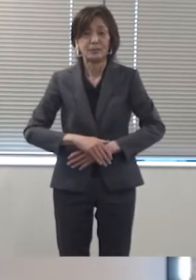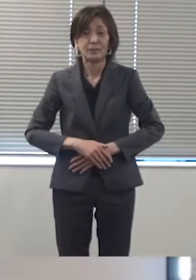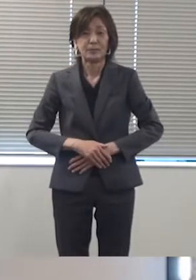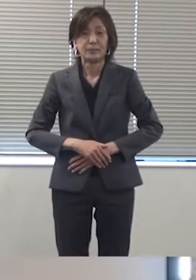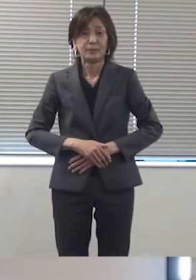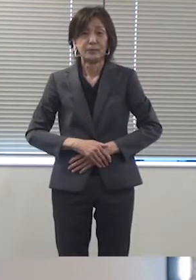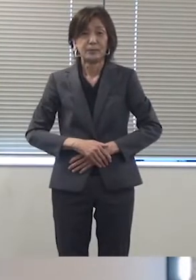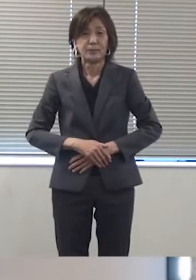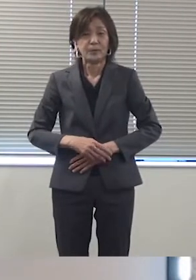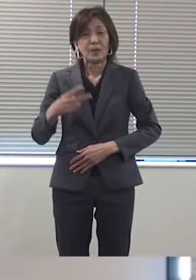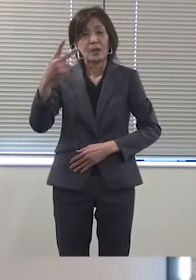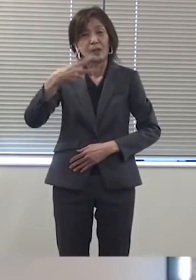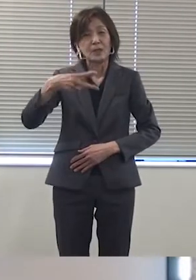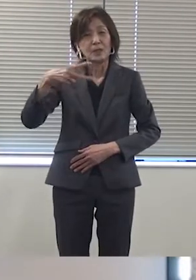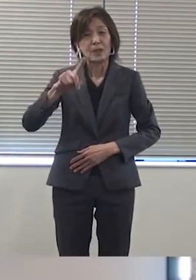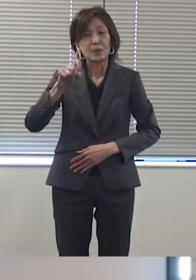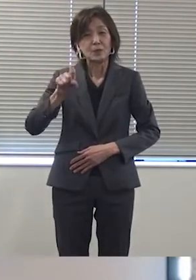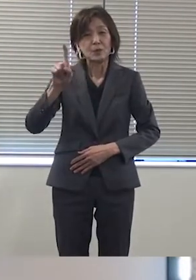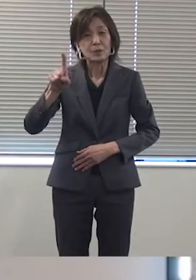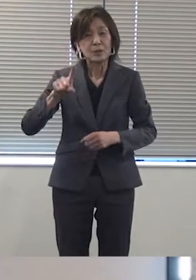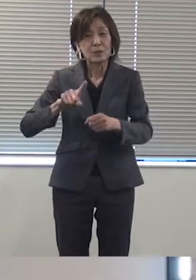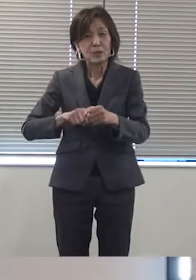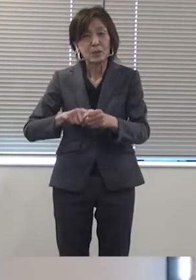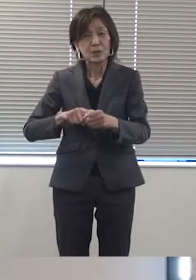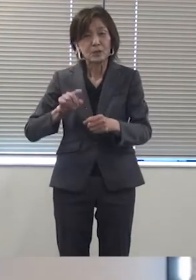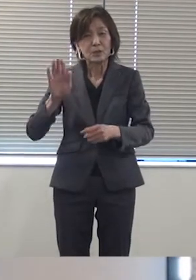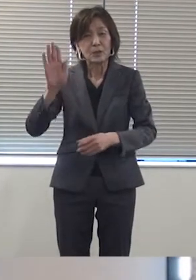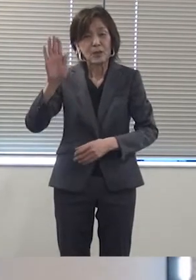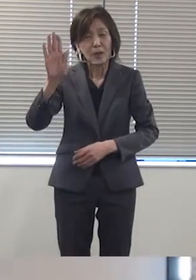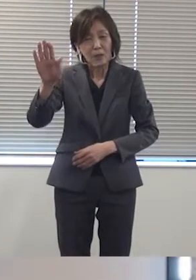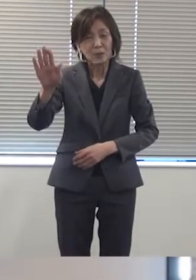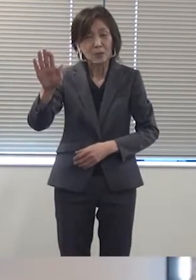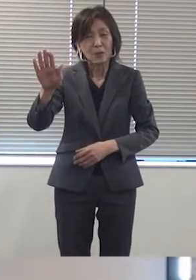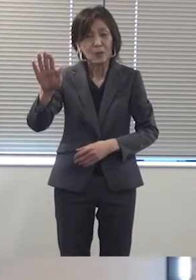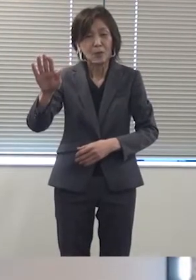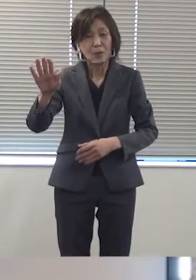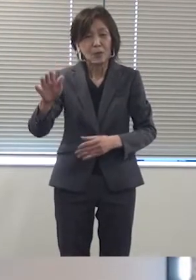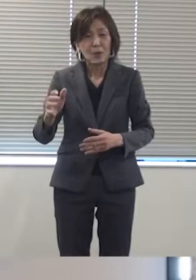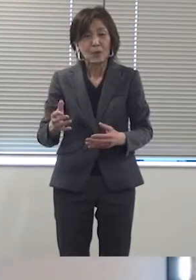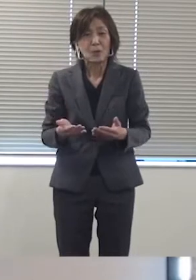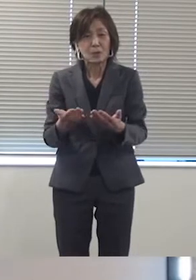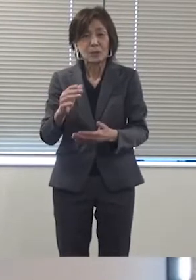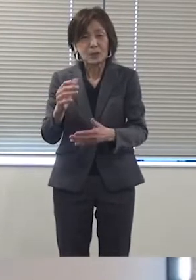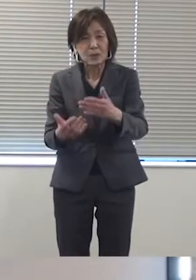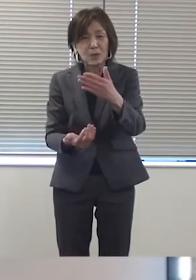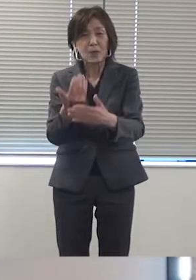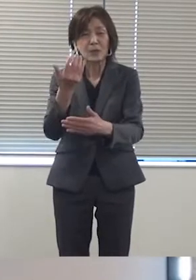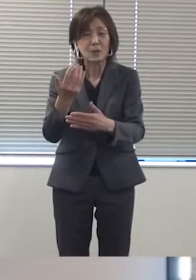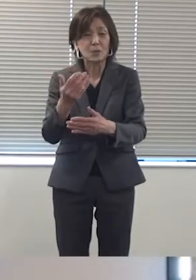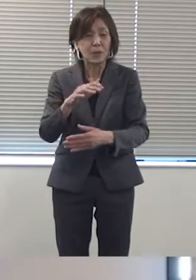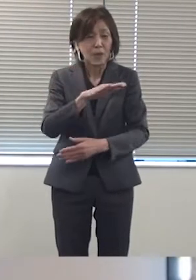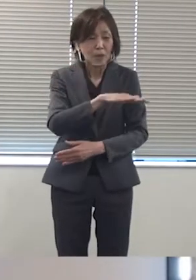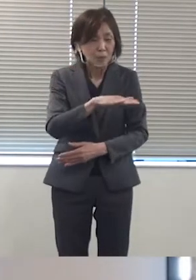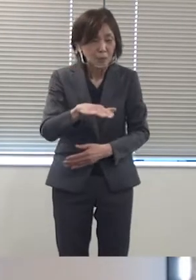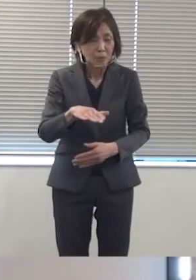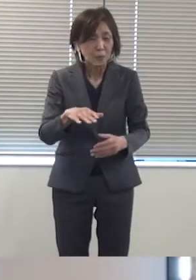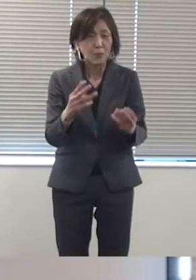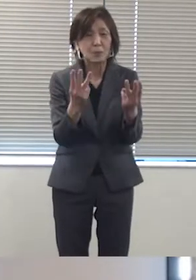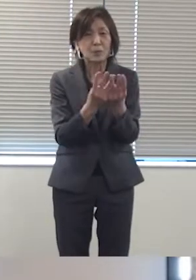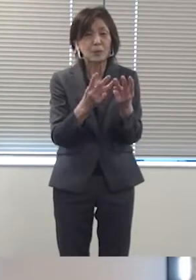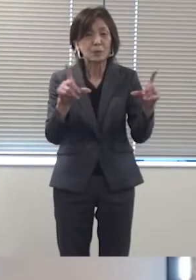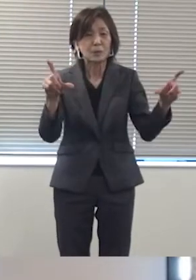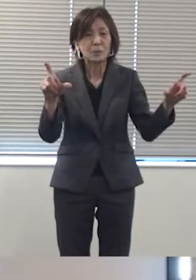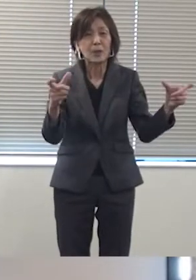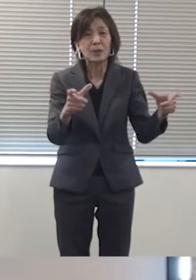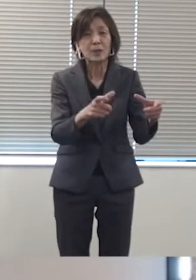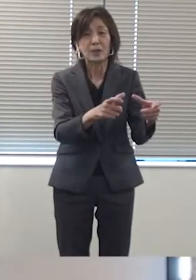受けている地域では子どもさんがかなり減っているので、もうそろそろしっかりした議論をやらないと、多